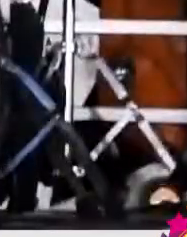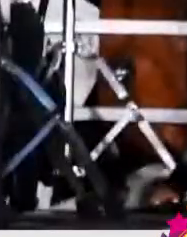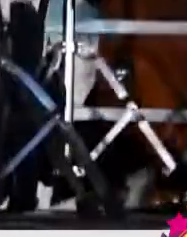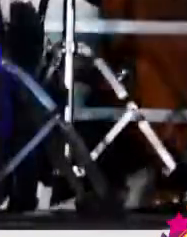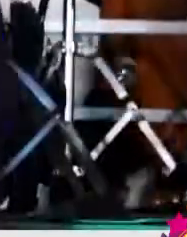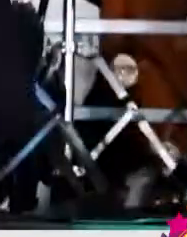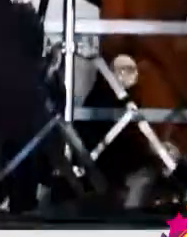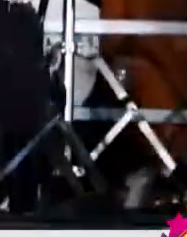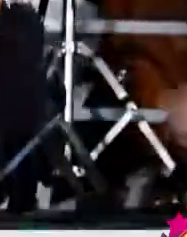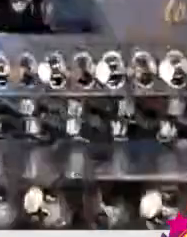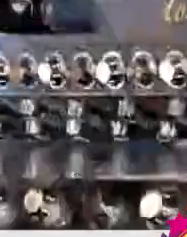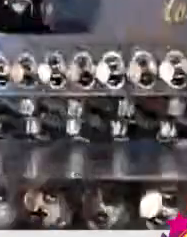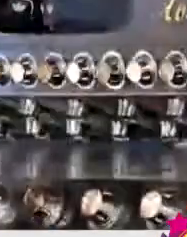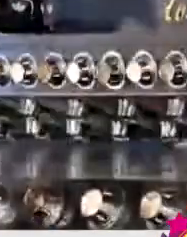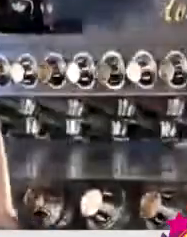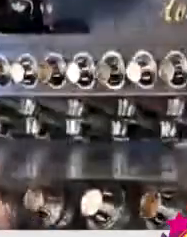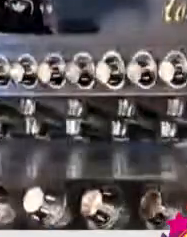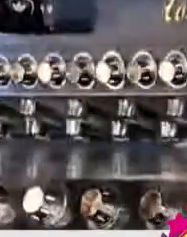놔주지도 마라.